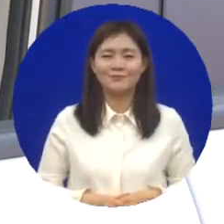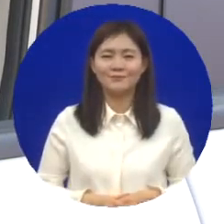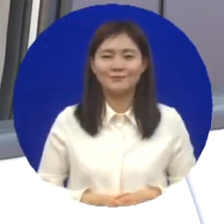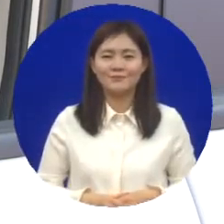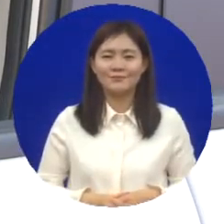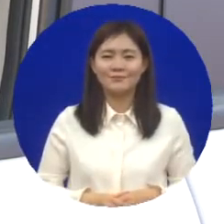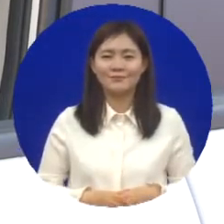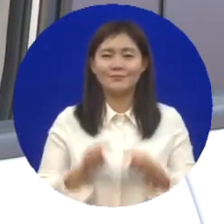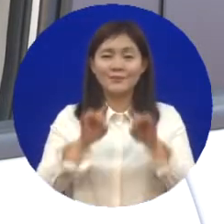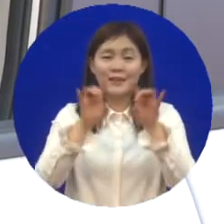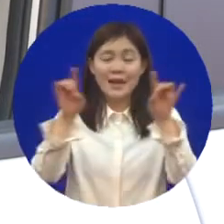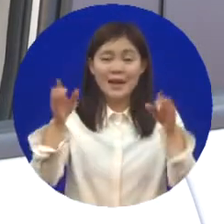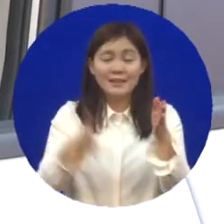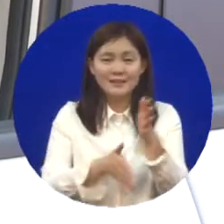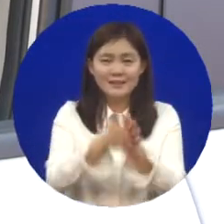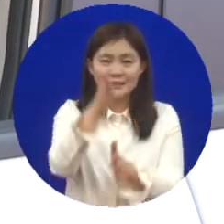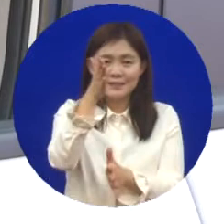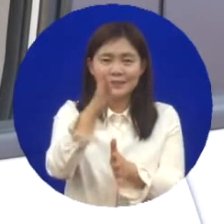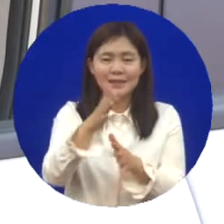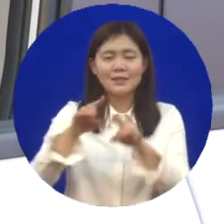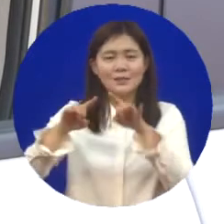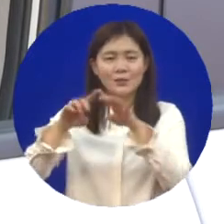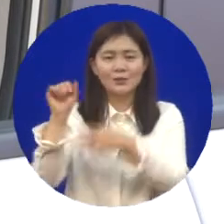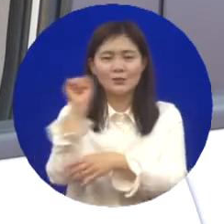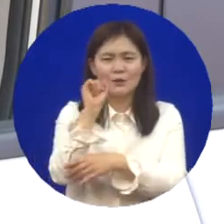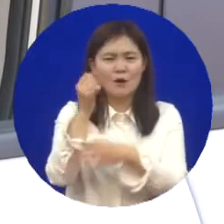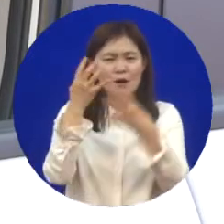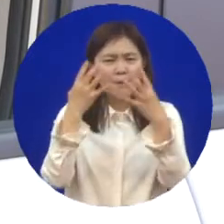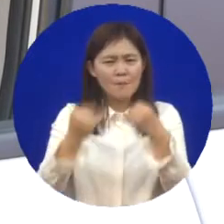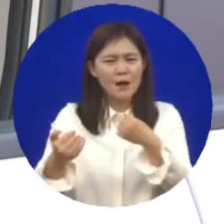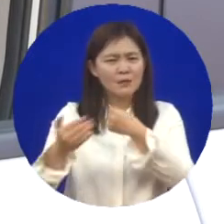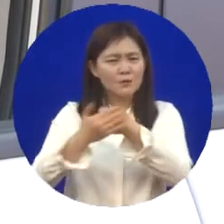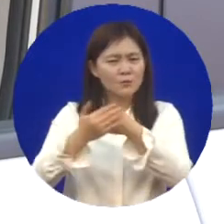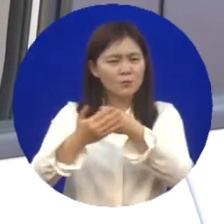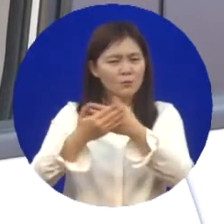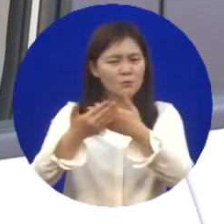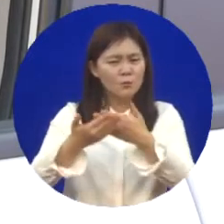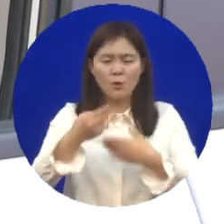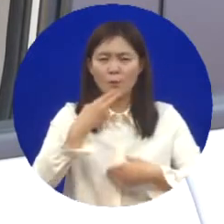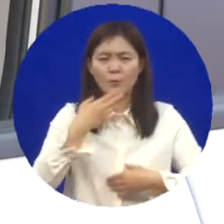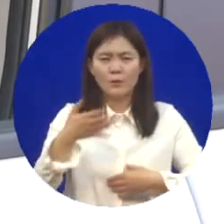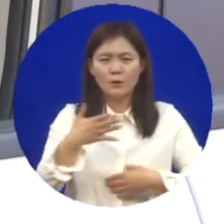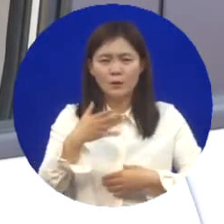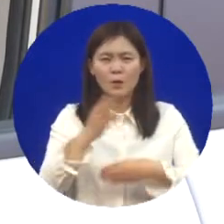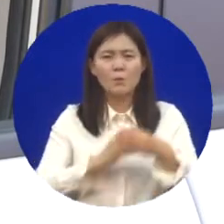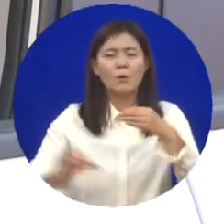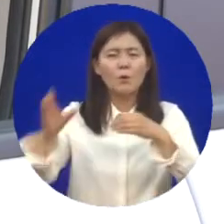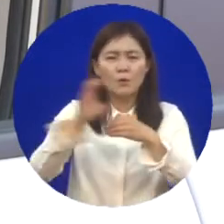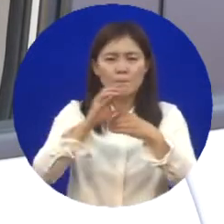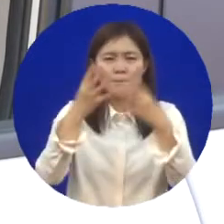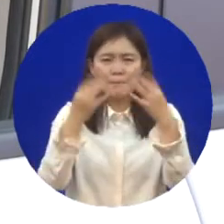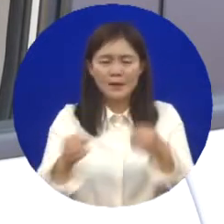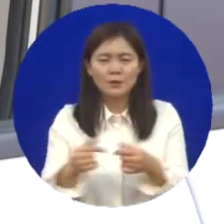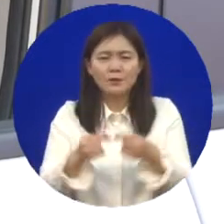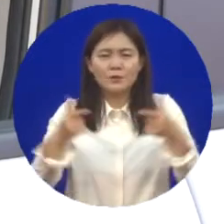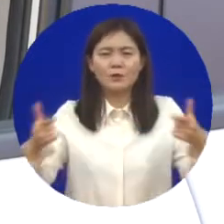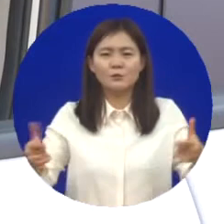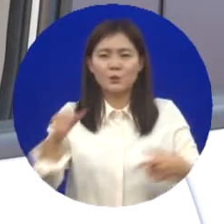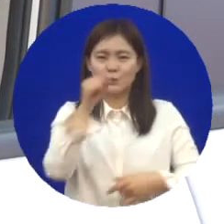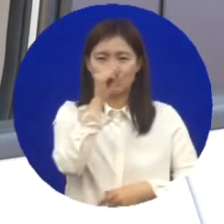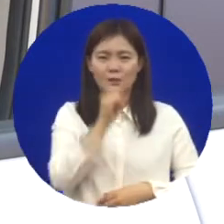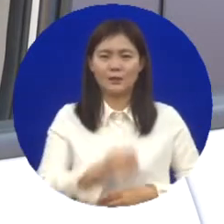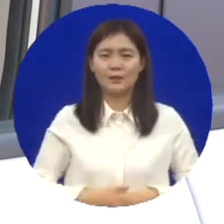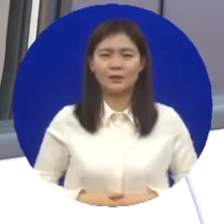그리고 지금 각 시에 전기 자동차 이제 배정이 많이 안 되는데 이 점도 좀 보완해서 많이 배정 좀